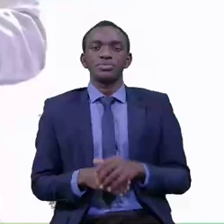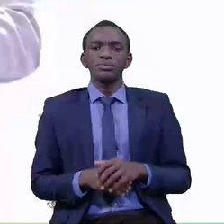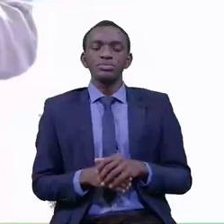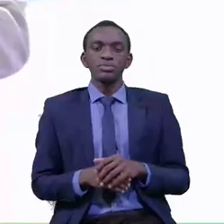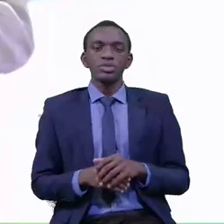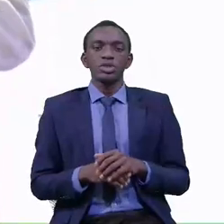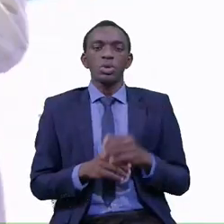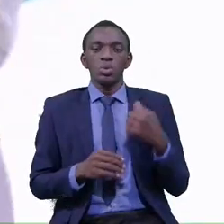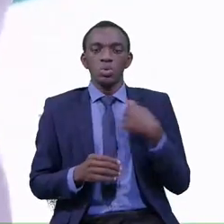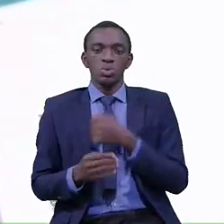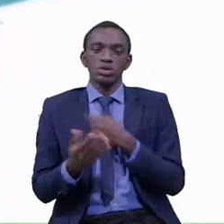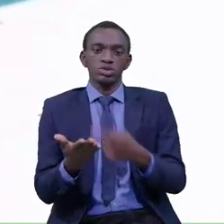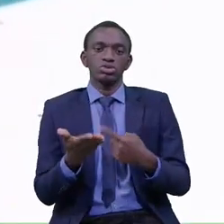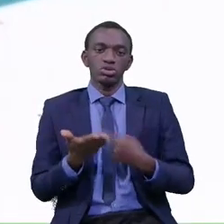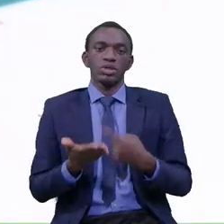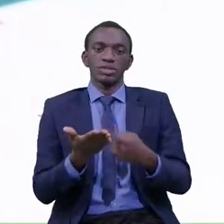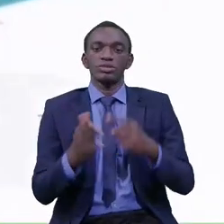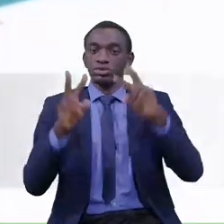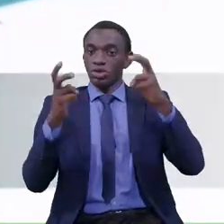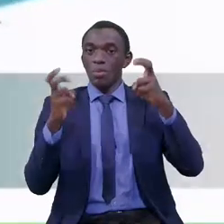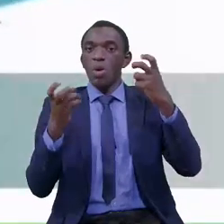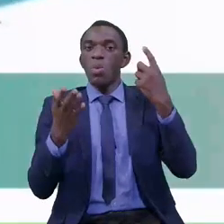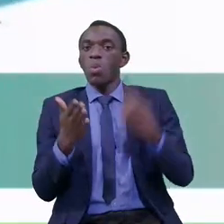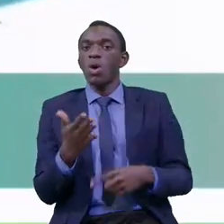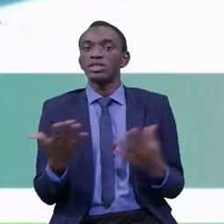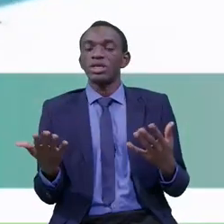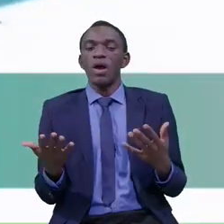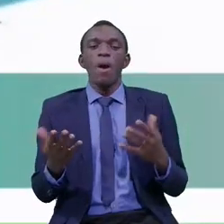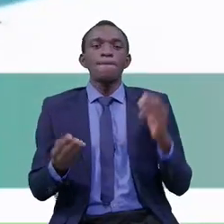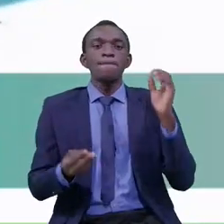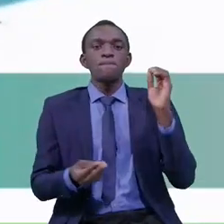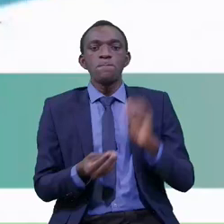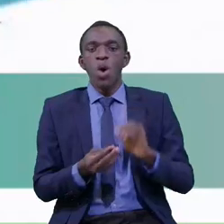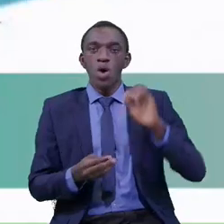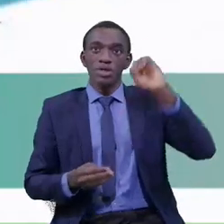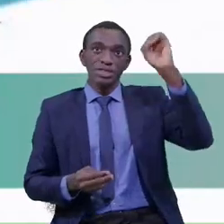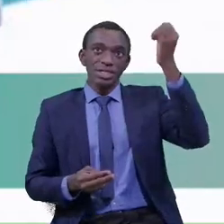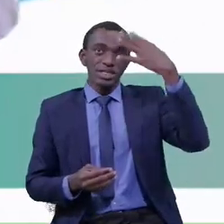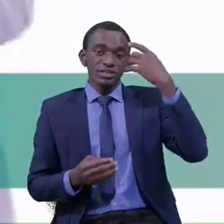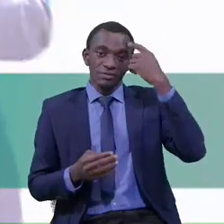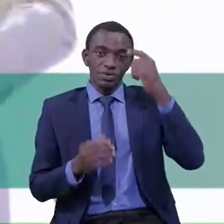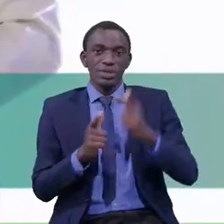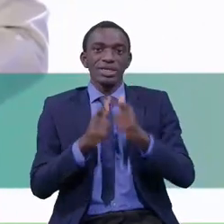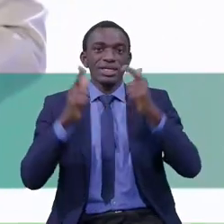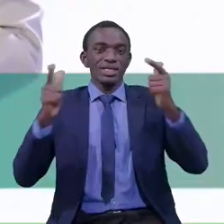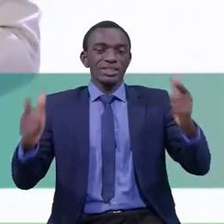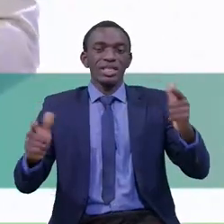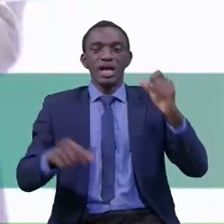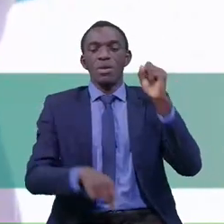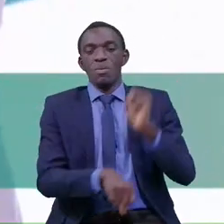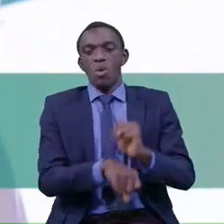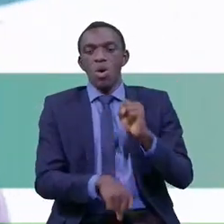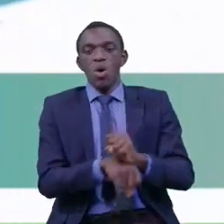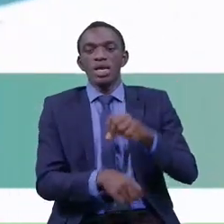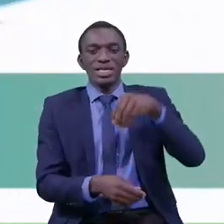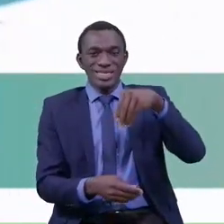Nous parlons plus de grâce pour de plus grands exploits dans le ministère. Plus